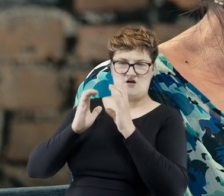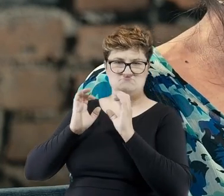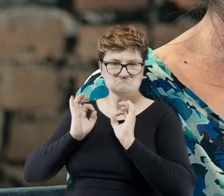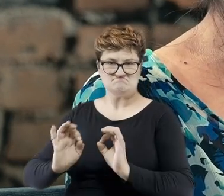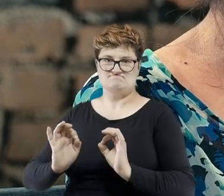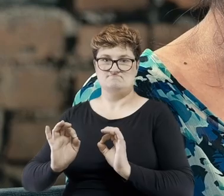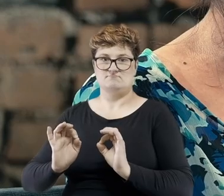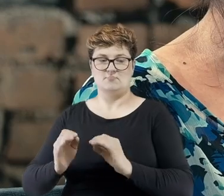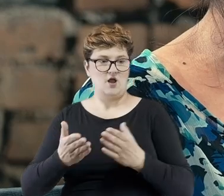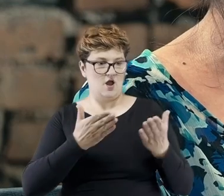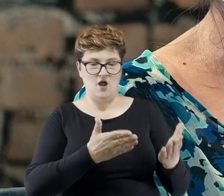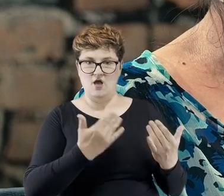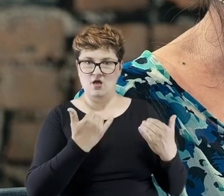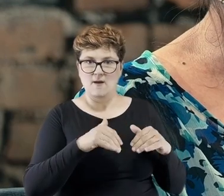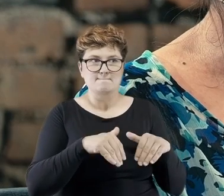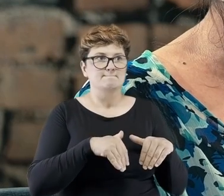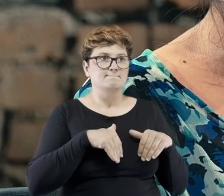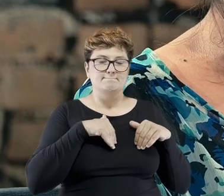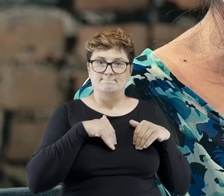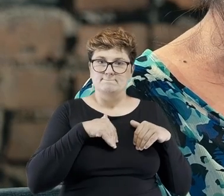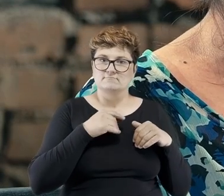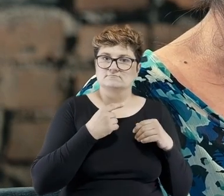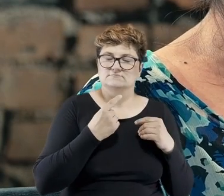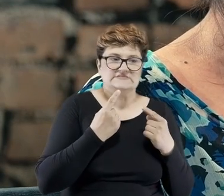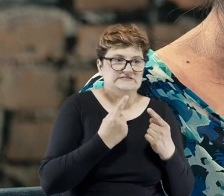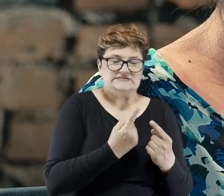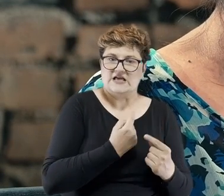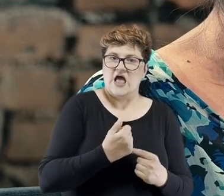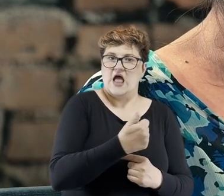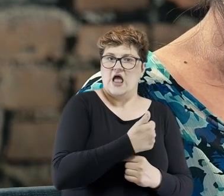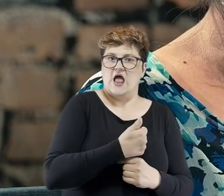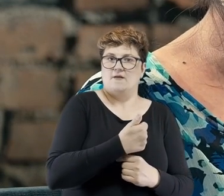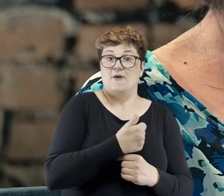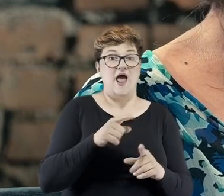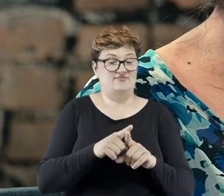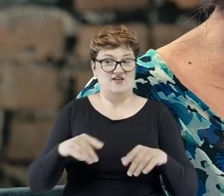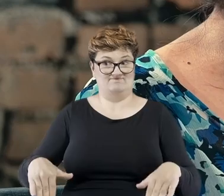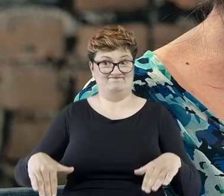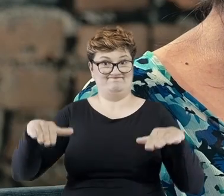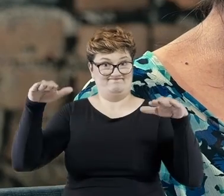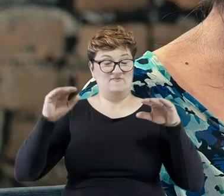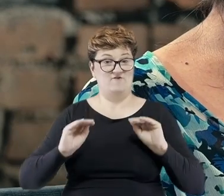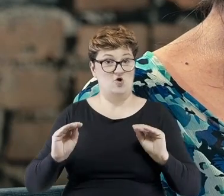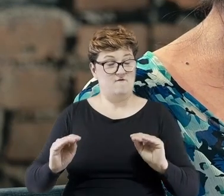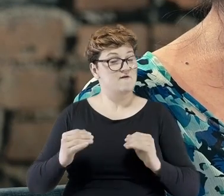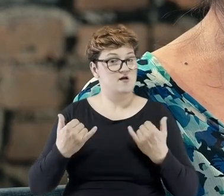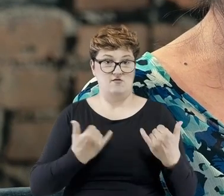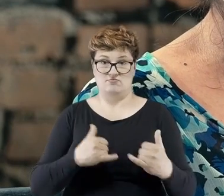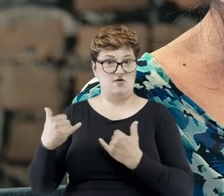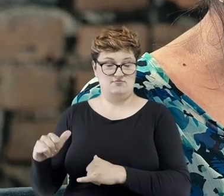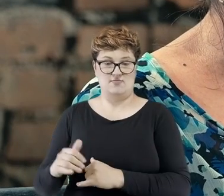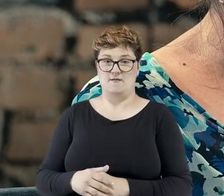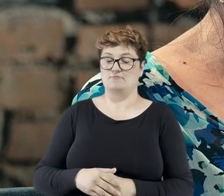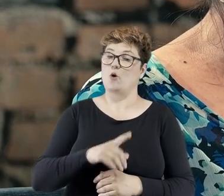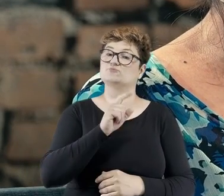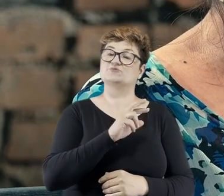komunikatywna i mamy tutaj do czynienia z osobą absolutnie wyobcowaną, ale to też kompletnie inne wychowanie jednej i drugiej, tak? No bo